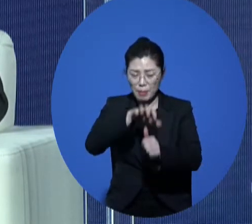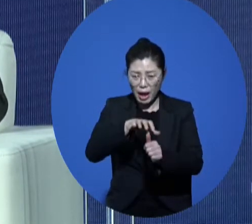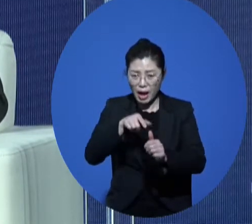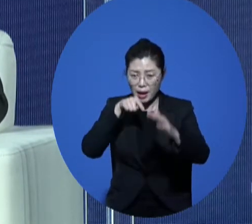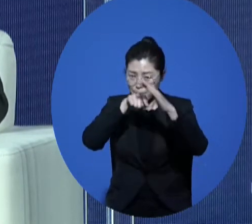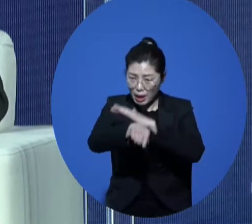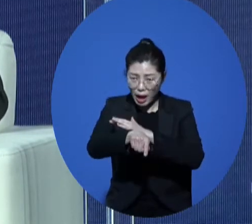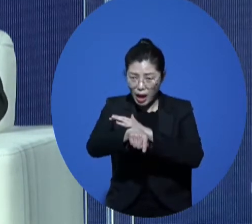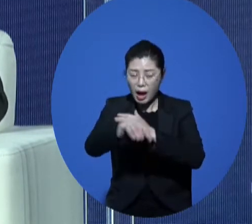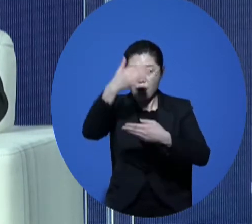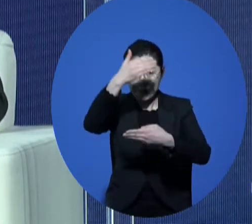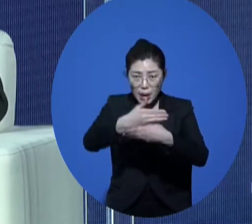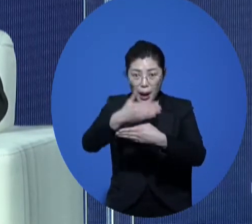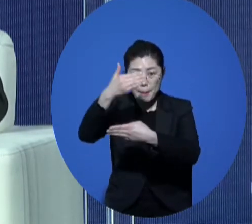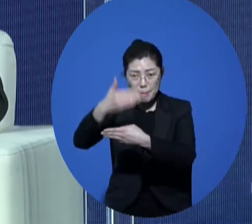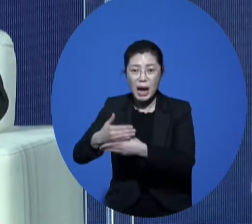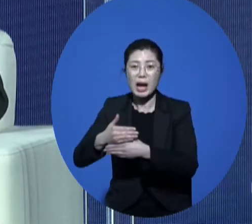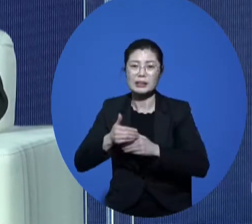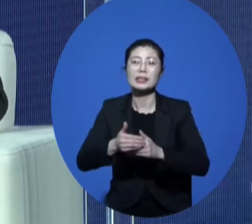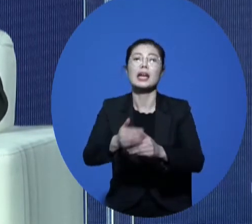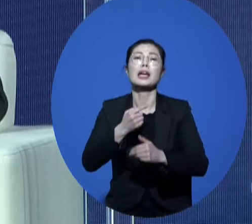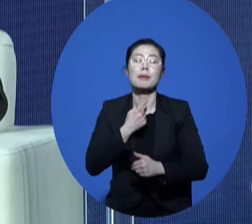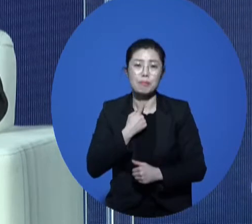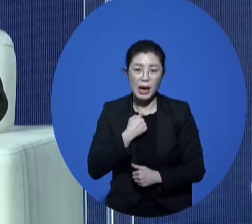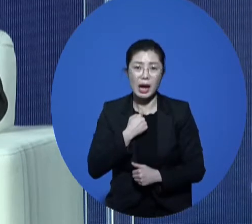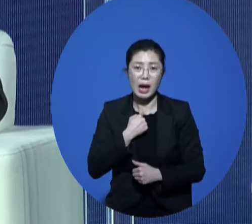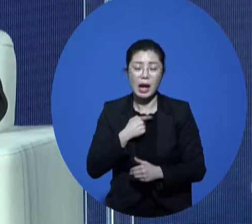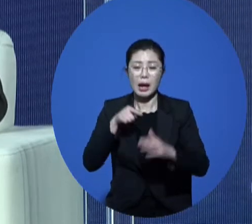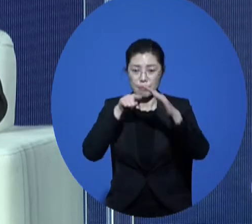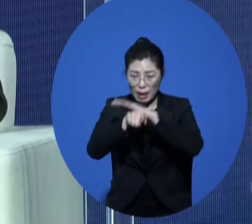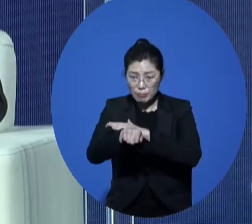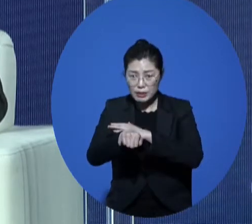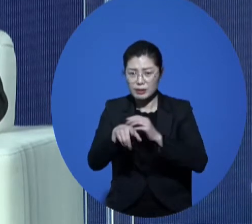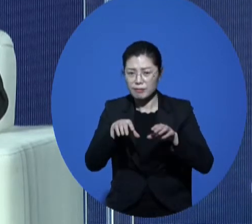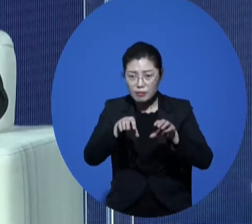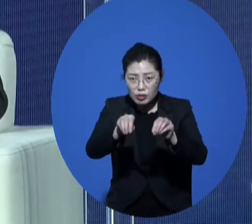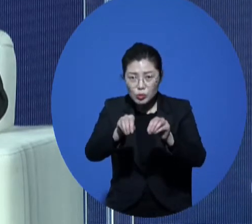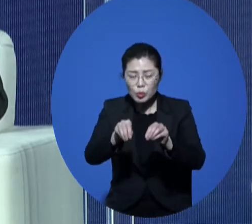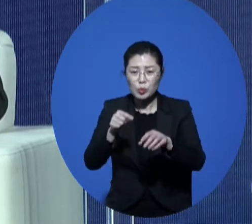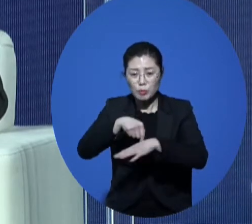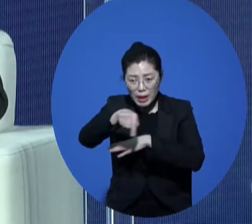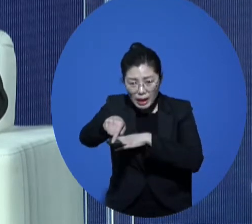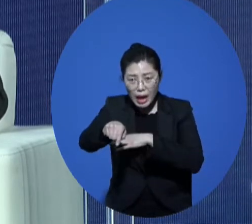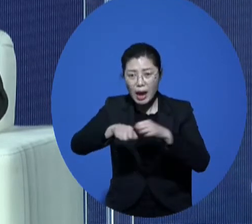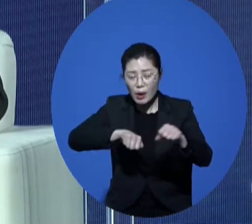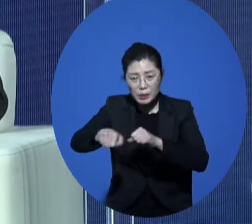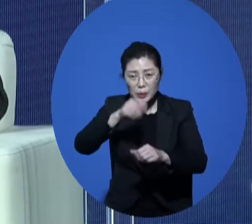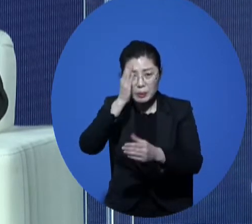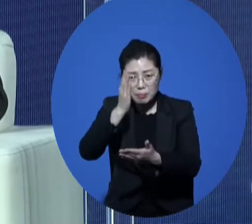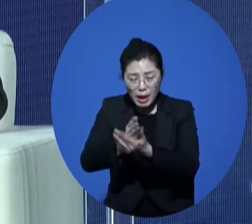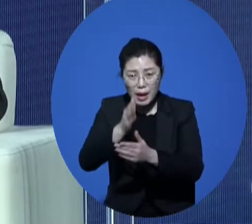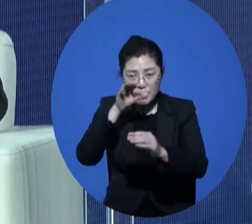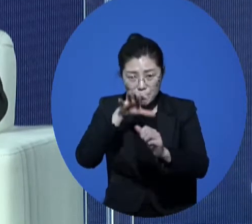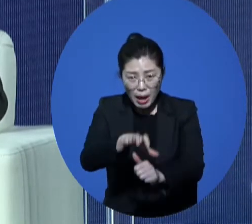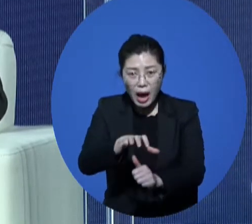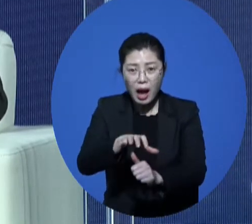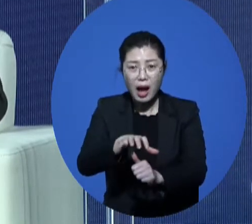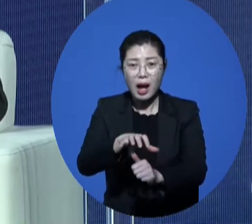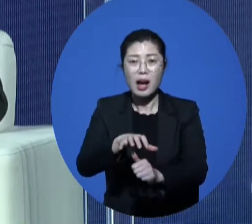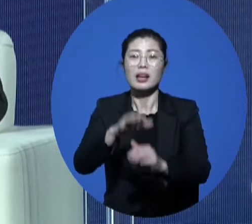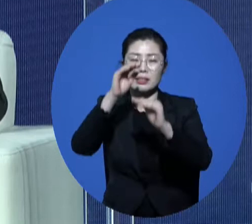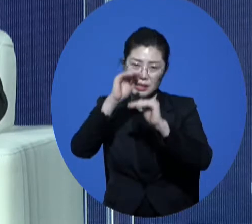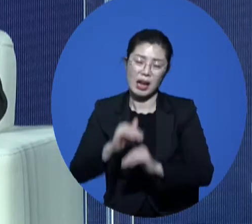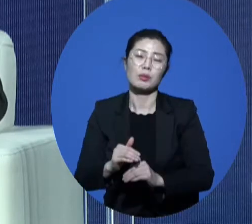금지 형태 봉쇄를 진행했었는데 방문 금지와 외출 금지 외출 금지에 따라서 약물이 과다